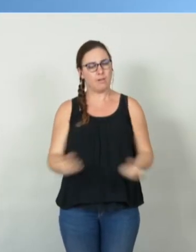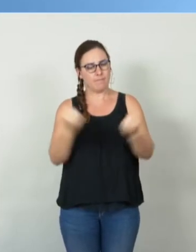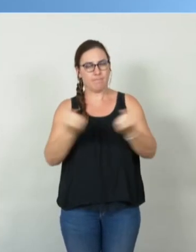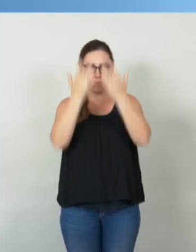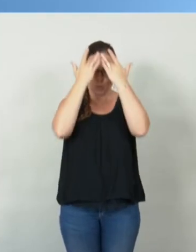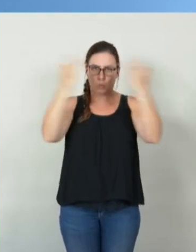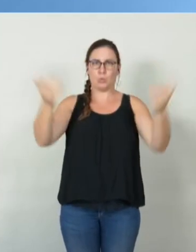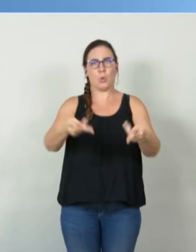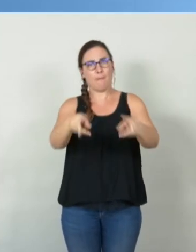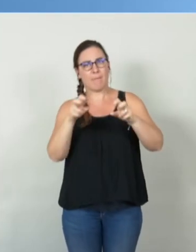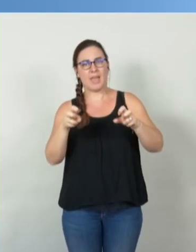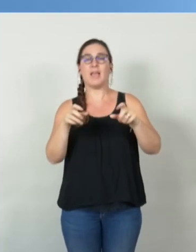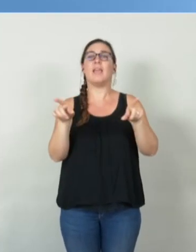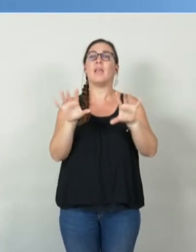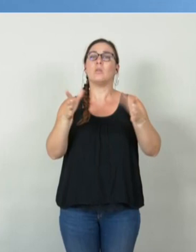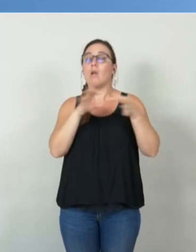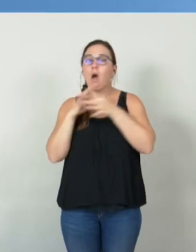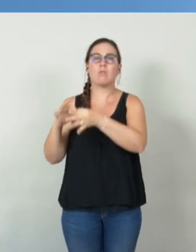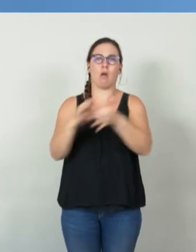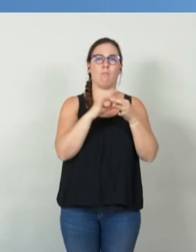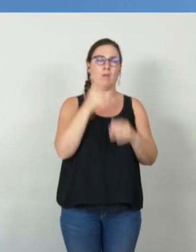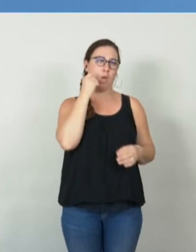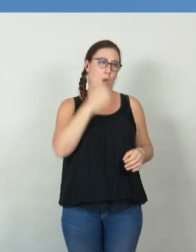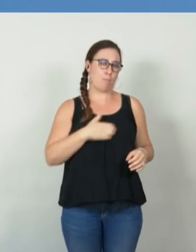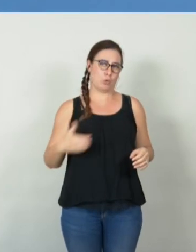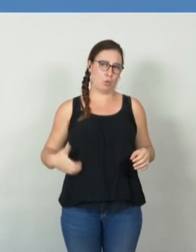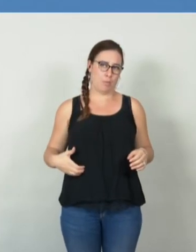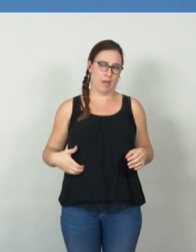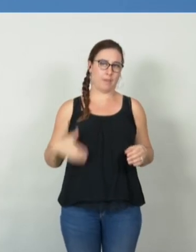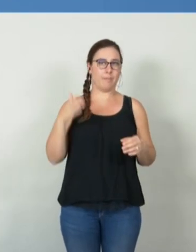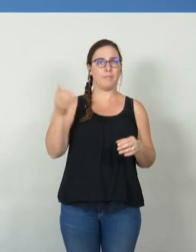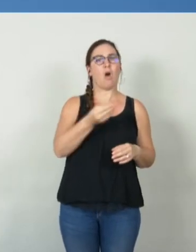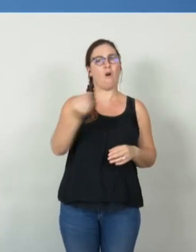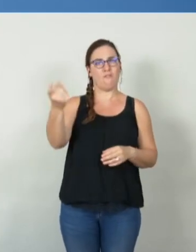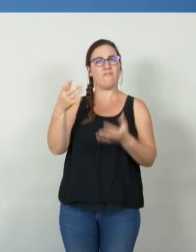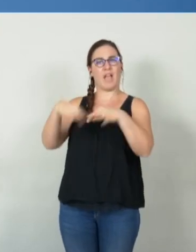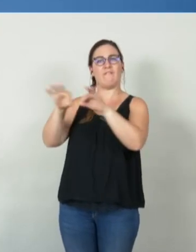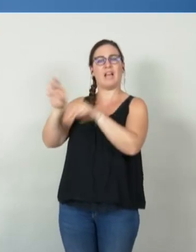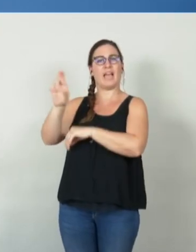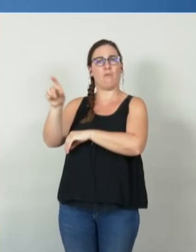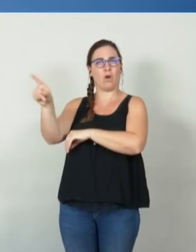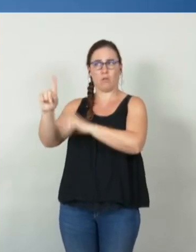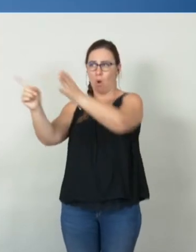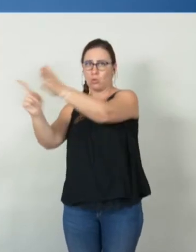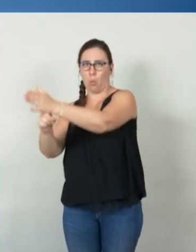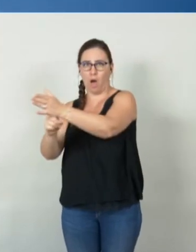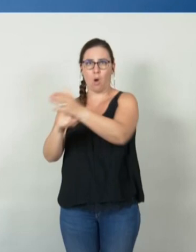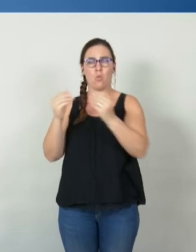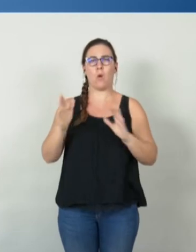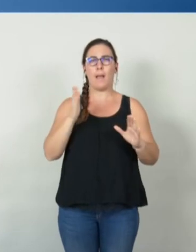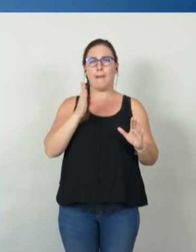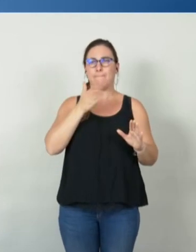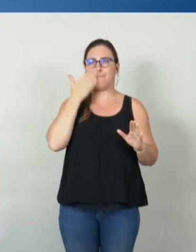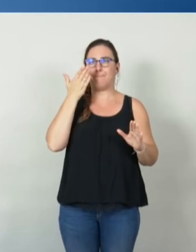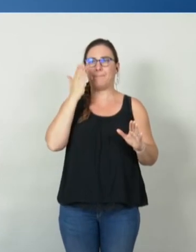de paix et de faire ensemble Monsieur le Maire les enfants de reovot ont les mêmes droits que les enfants de Bethléem